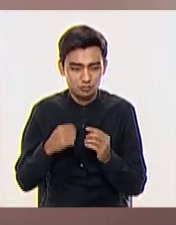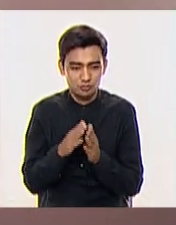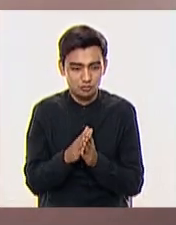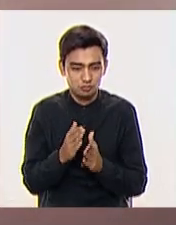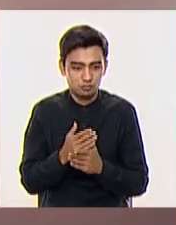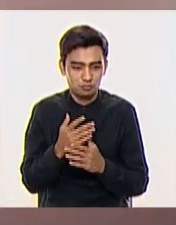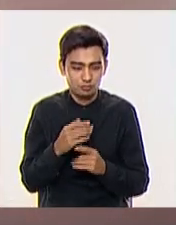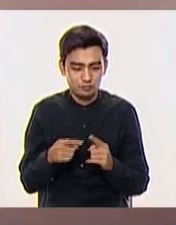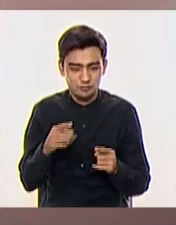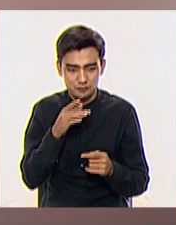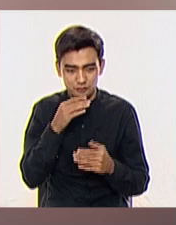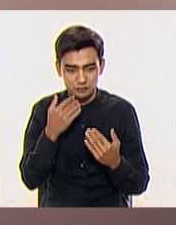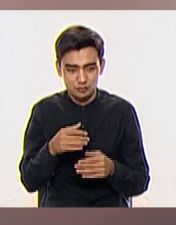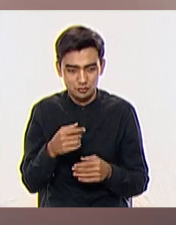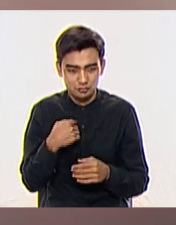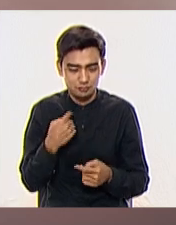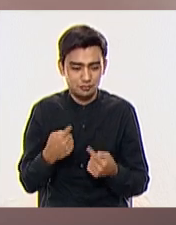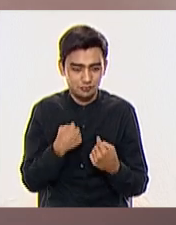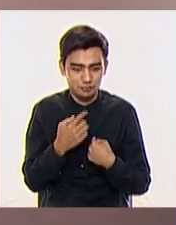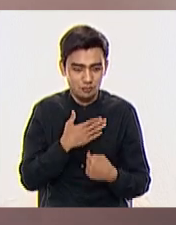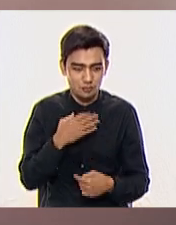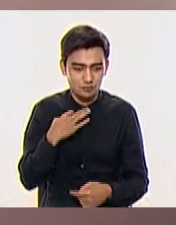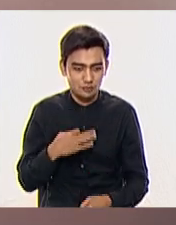прошло? Сколько страдает мой